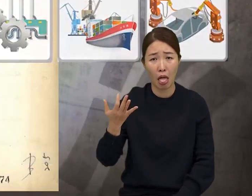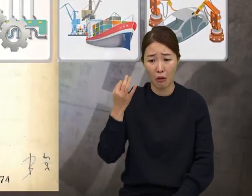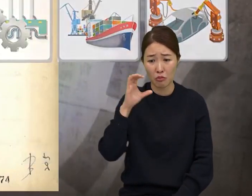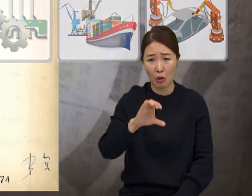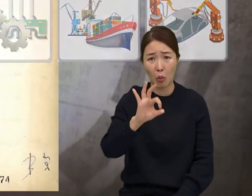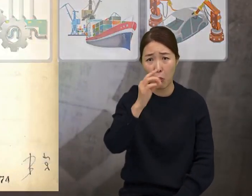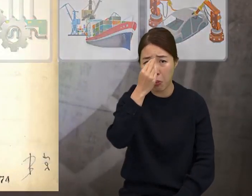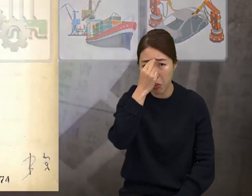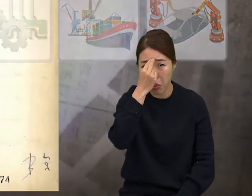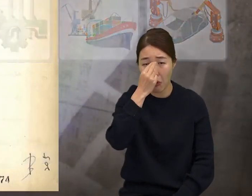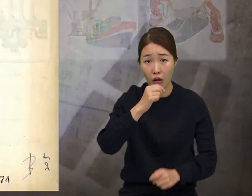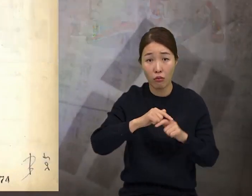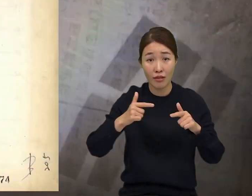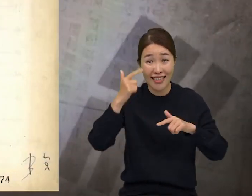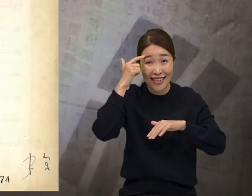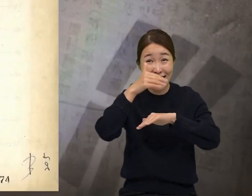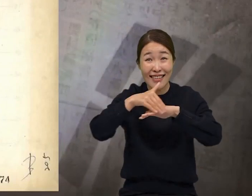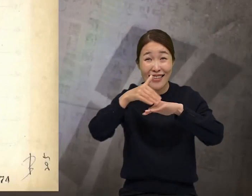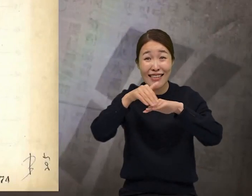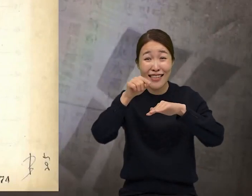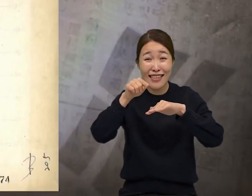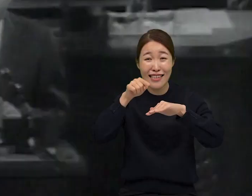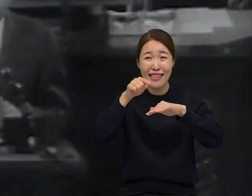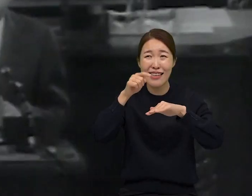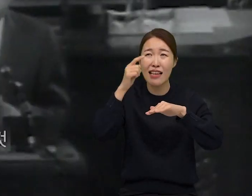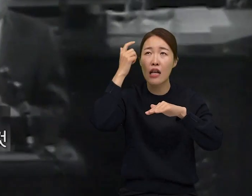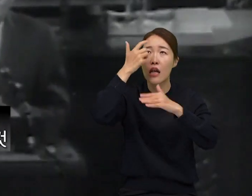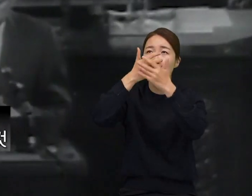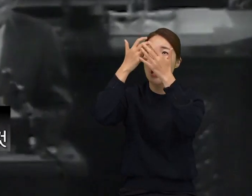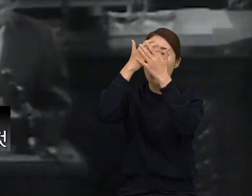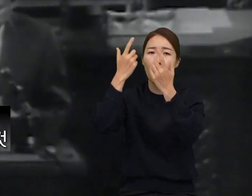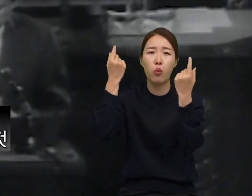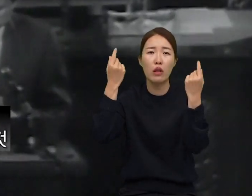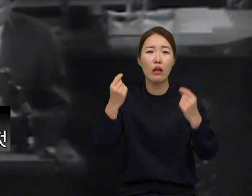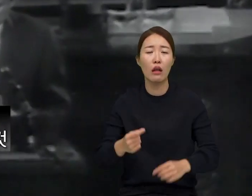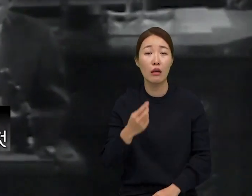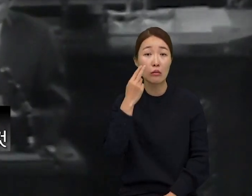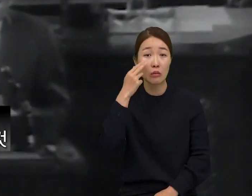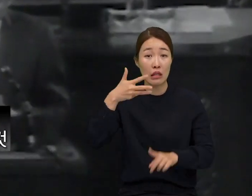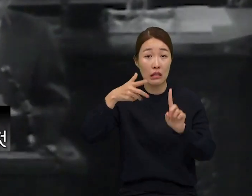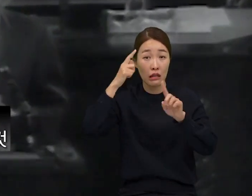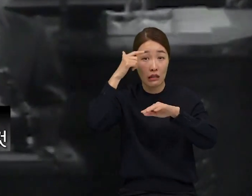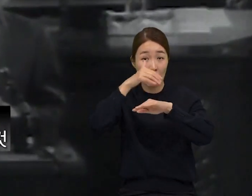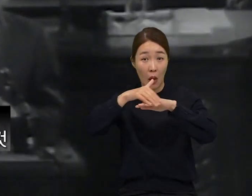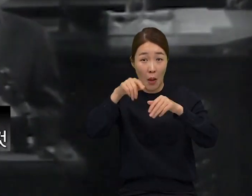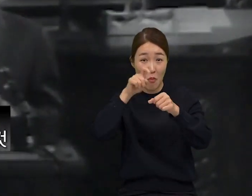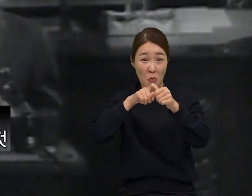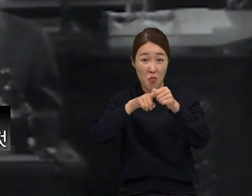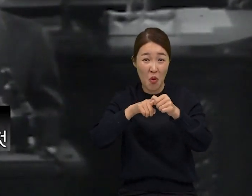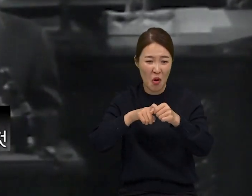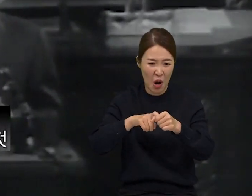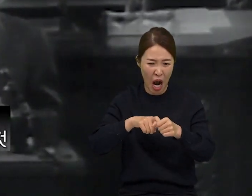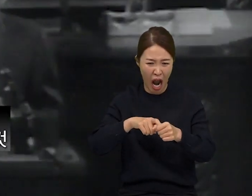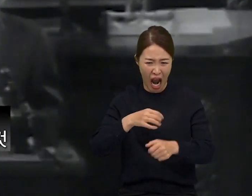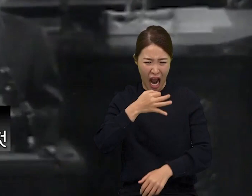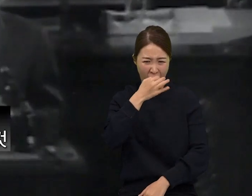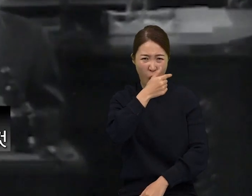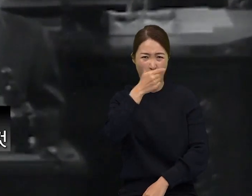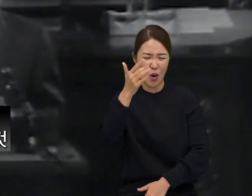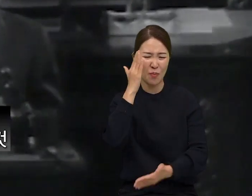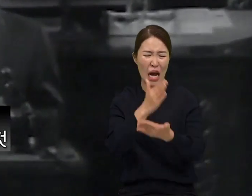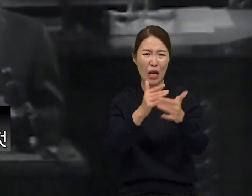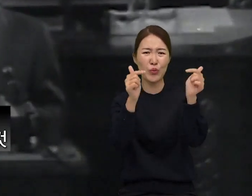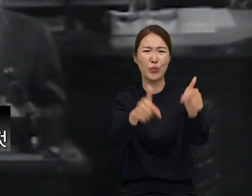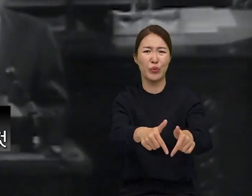자금도 없는 한국에게 이 계획은 그림의 떡이었다. 미국은 1차 계획의 목표 성장률을 낮추고